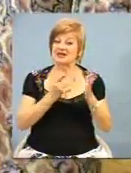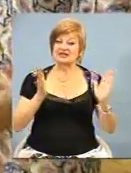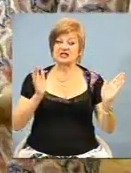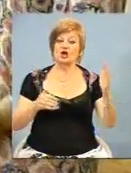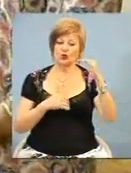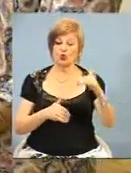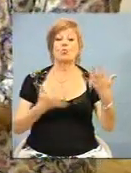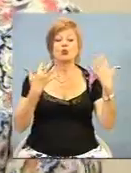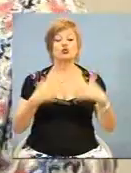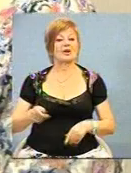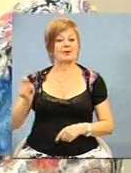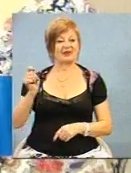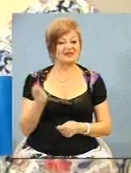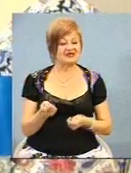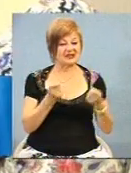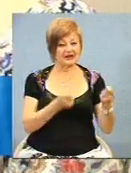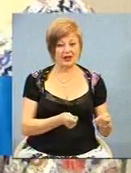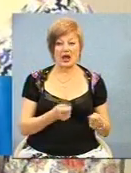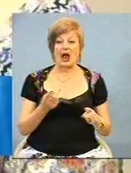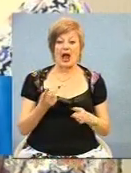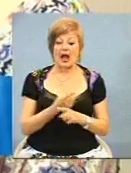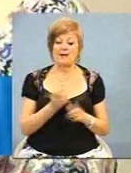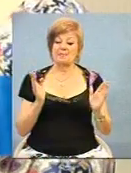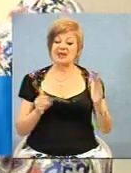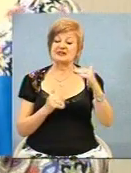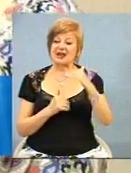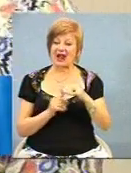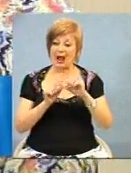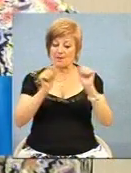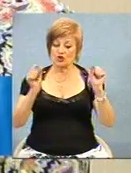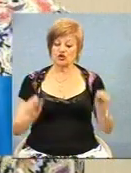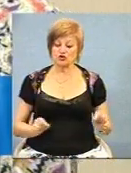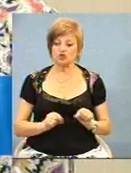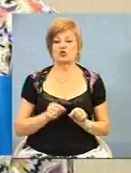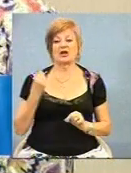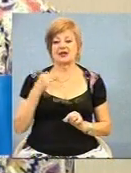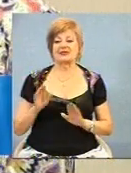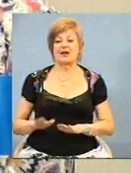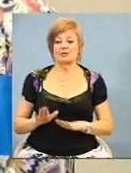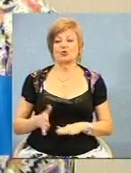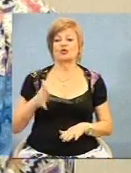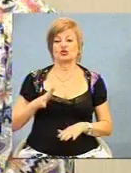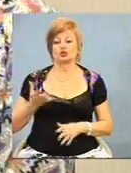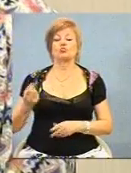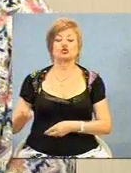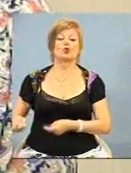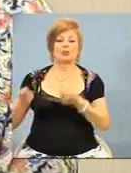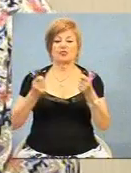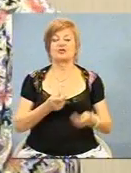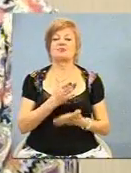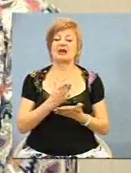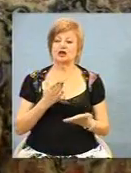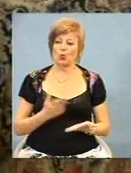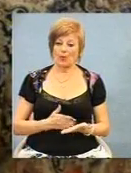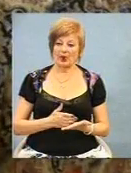які до нас приїхали, а які без рамочок – це роботи запоріжців. І ще чекаємо, зараз до нас доїдуть ще роботи з